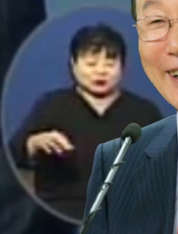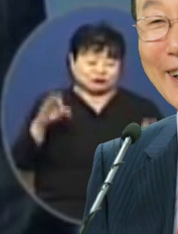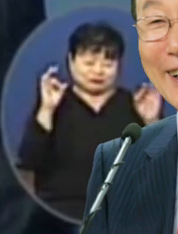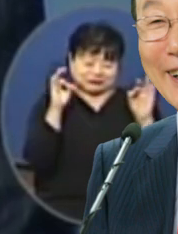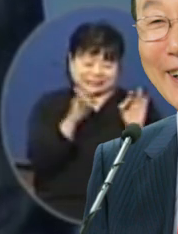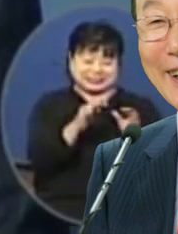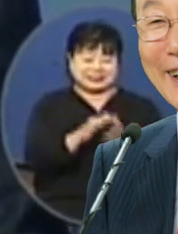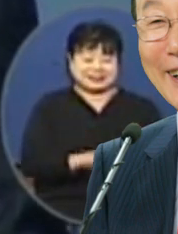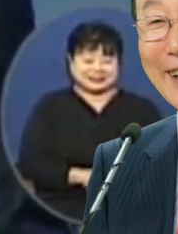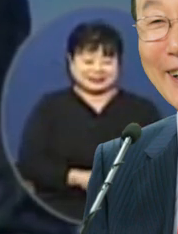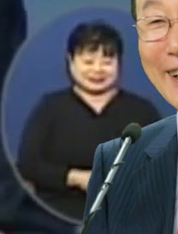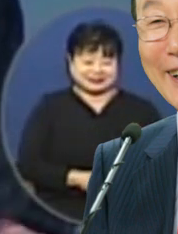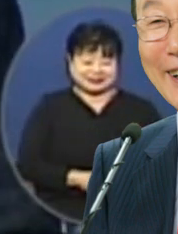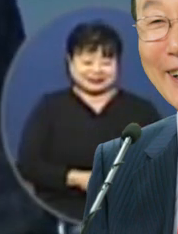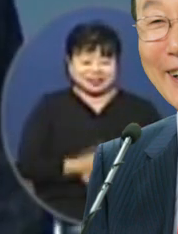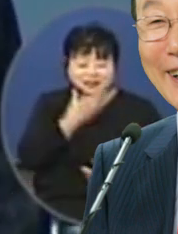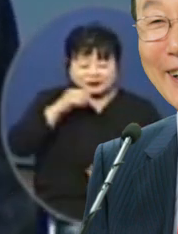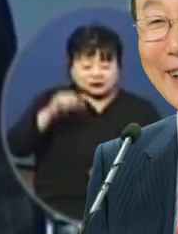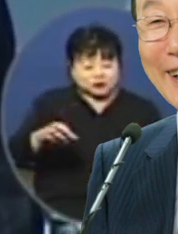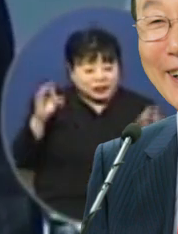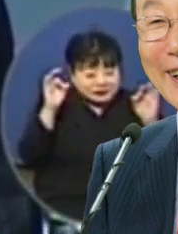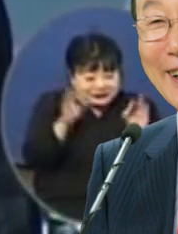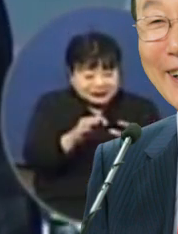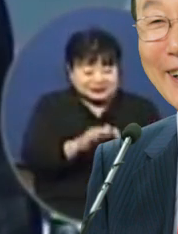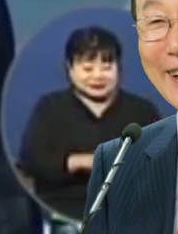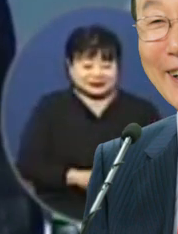사라졌지요. 저주가 사라진 것이